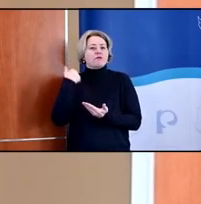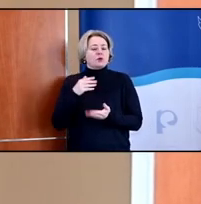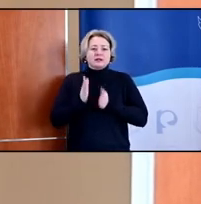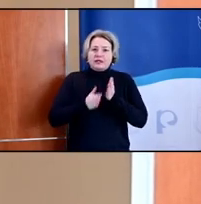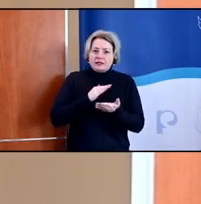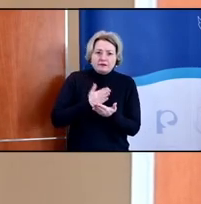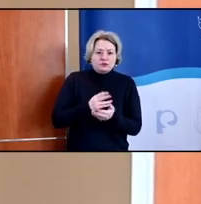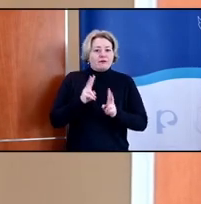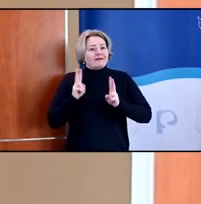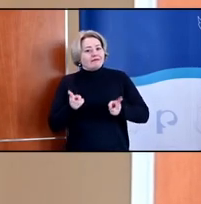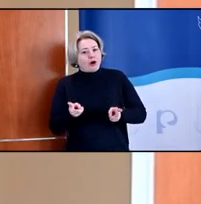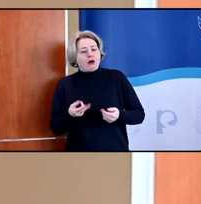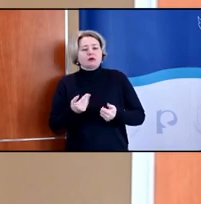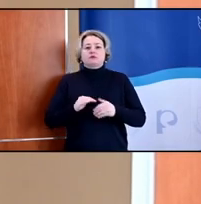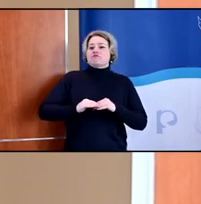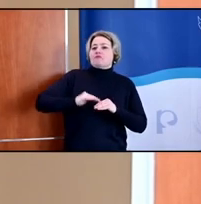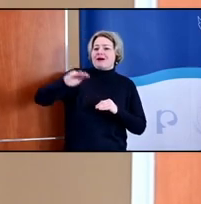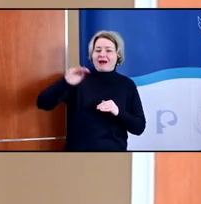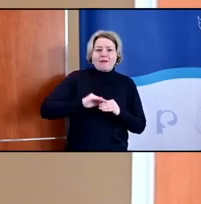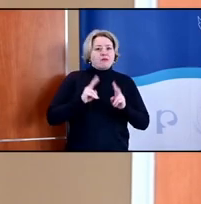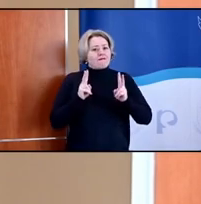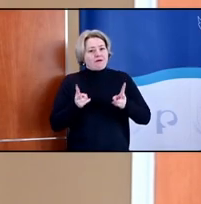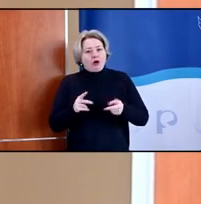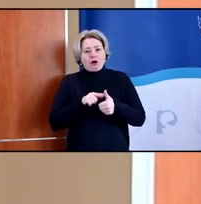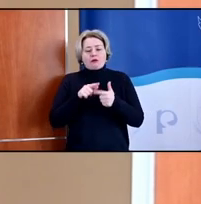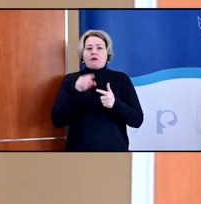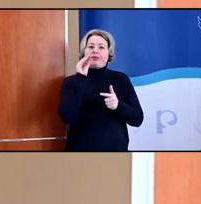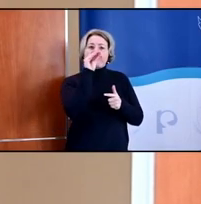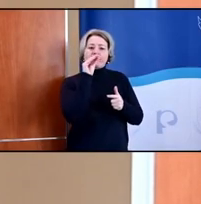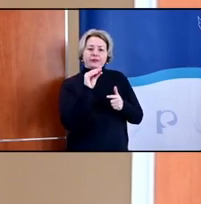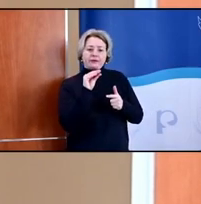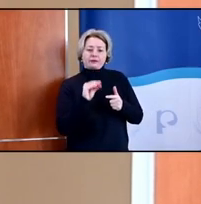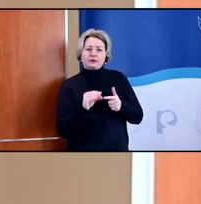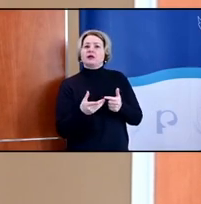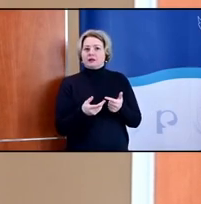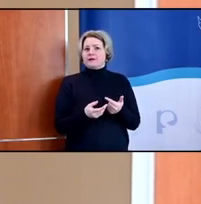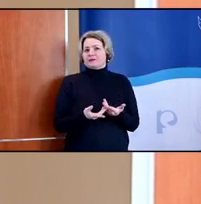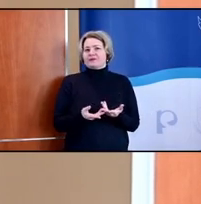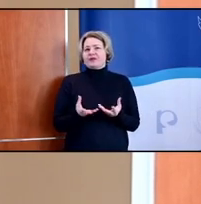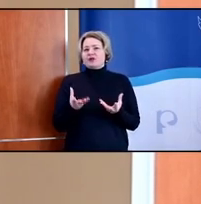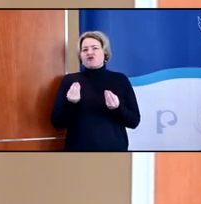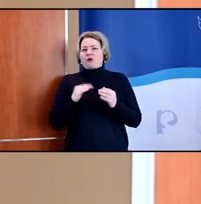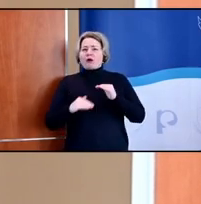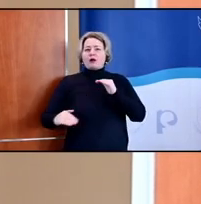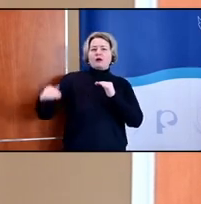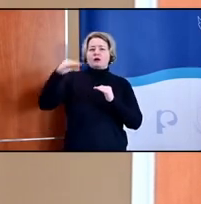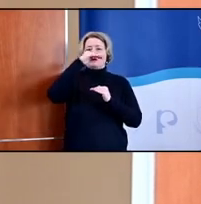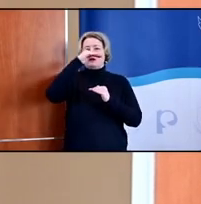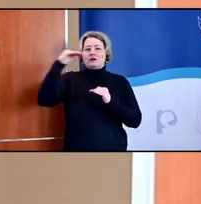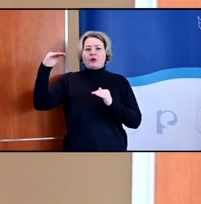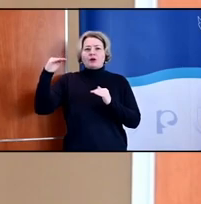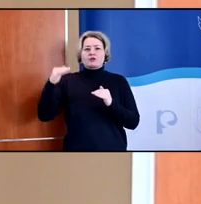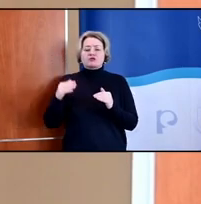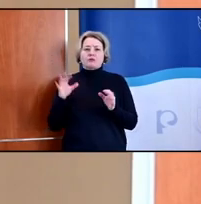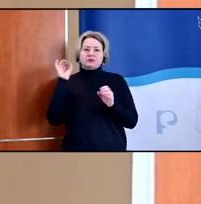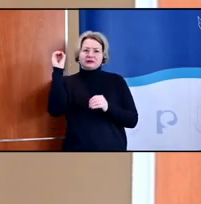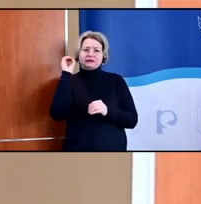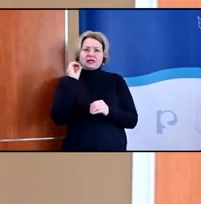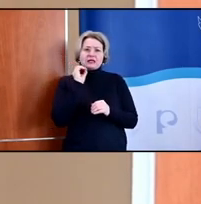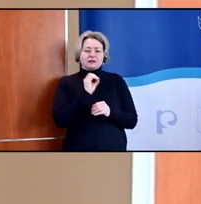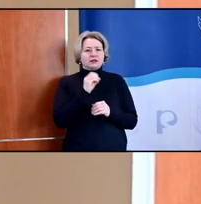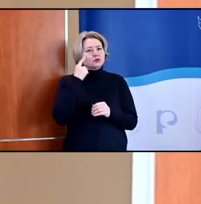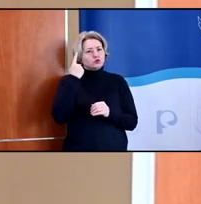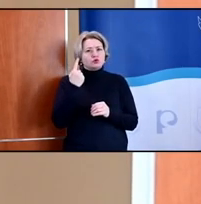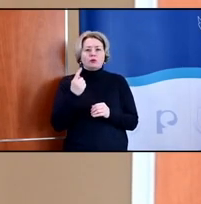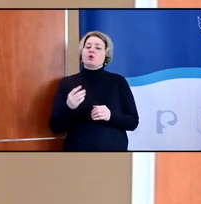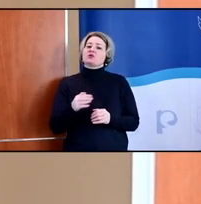tolmács van vagy mobilrámpa vagy nem tudtuk megoldani úgyhogy nem akadálymentes de itt azért szerintem sokkal magasabb százalékban tudnám azt mondani